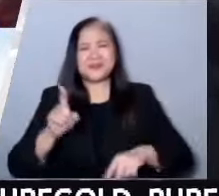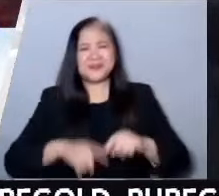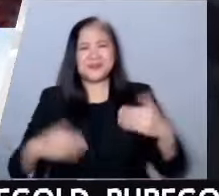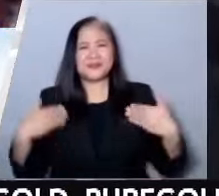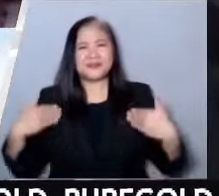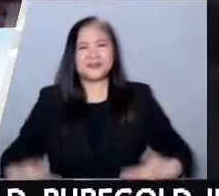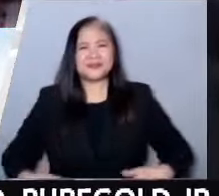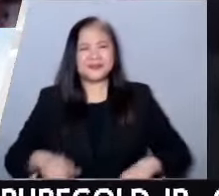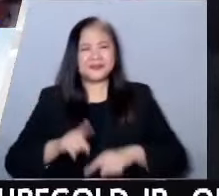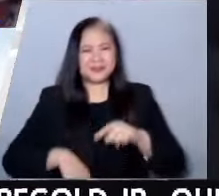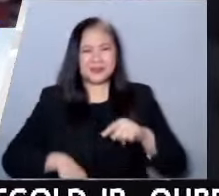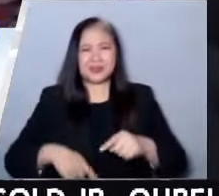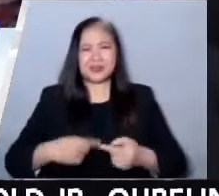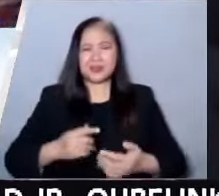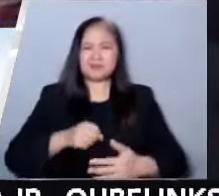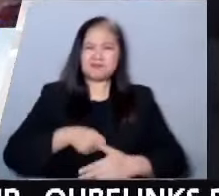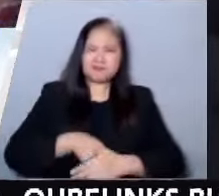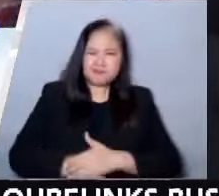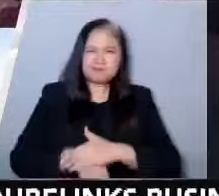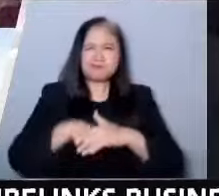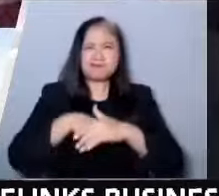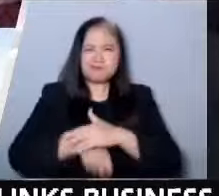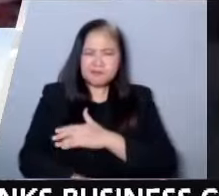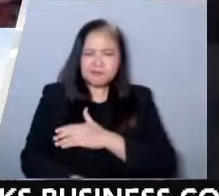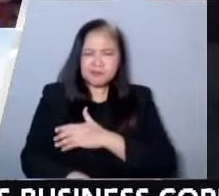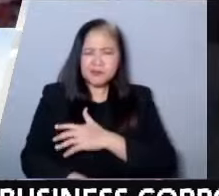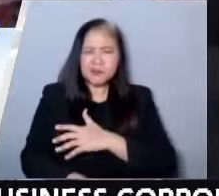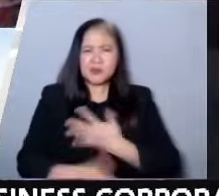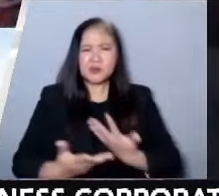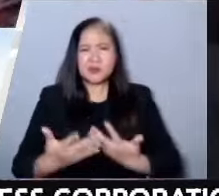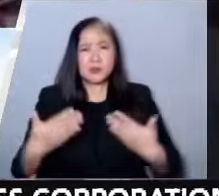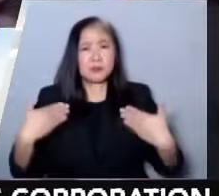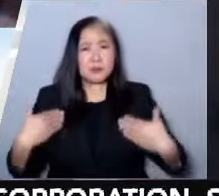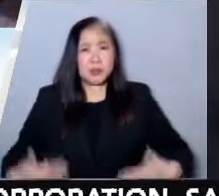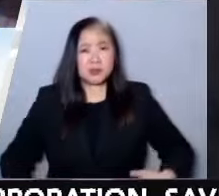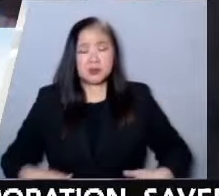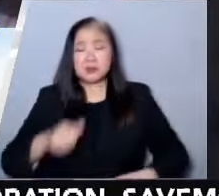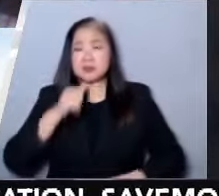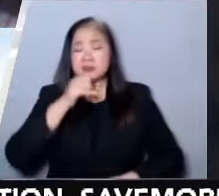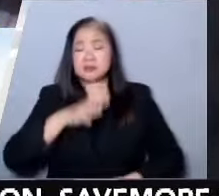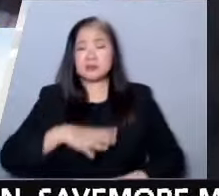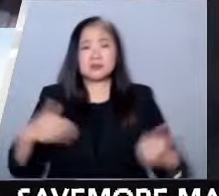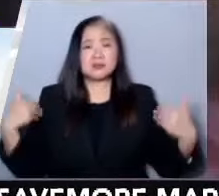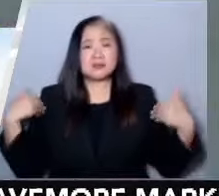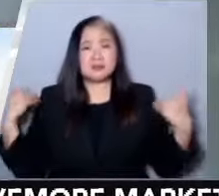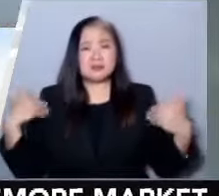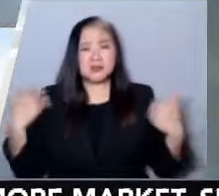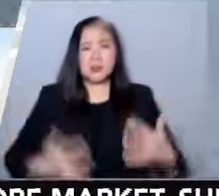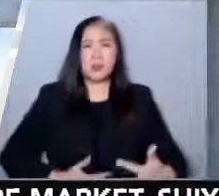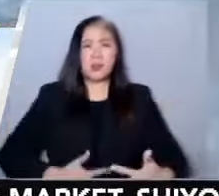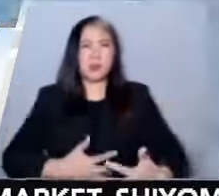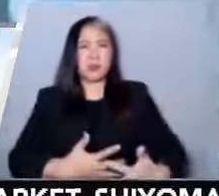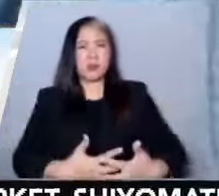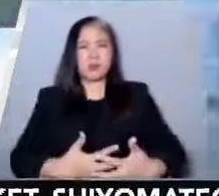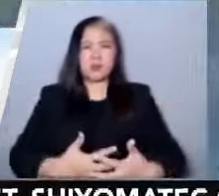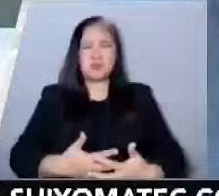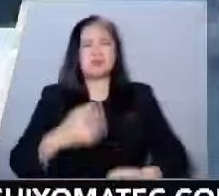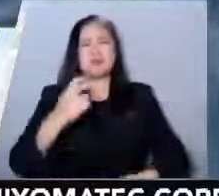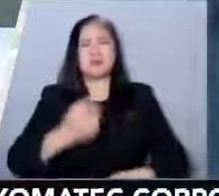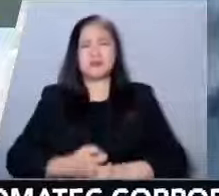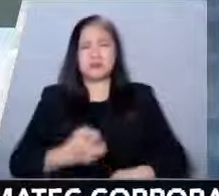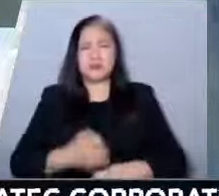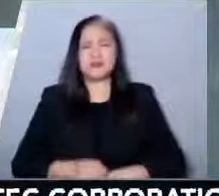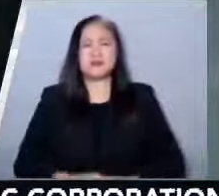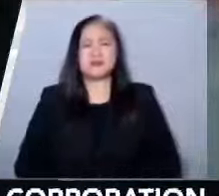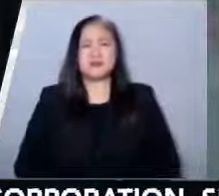pag-ire yung Um yung ability ng katawan ng kababaihan na magdala ng bata sa sinapupunan base pa sa World Bank data